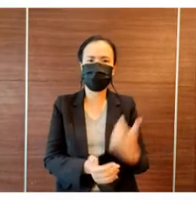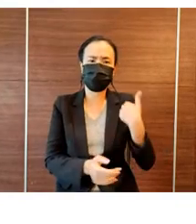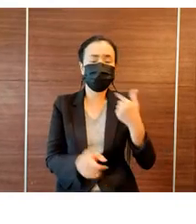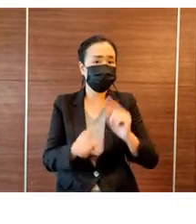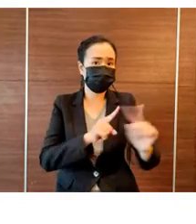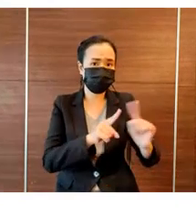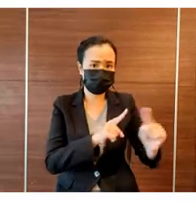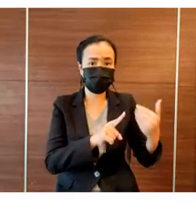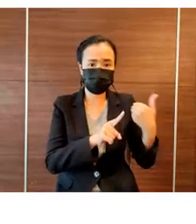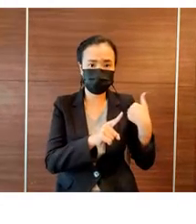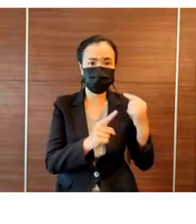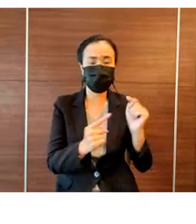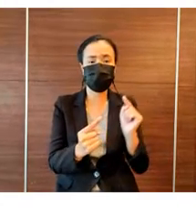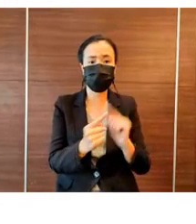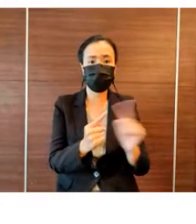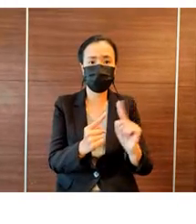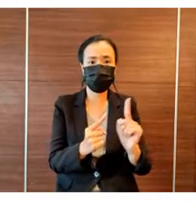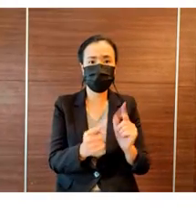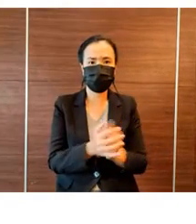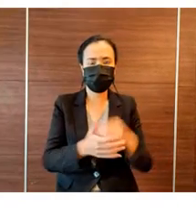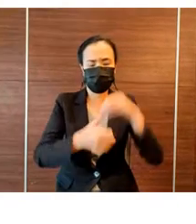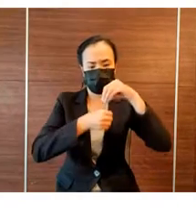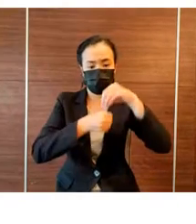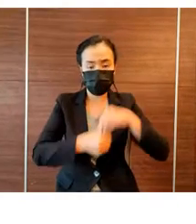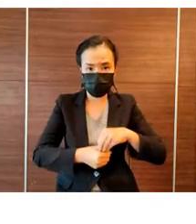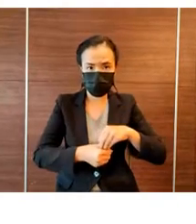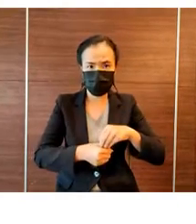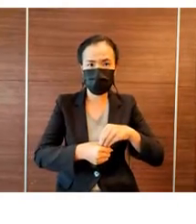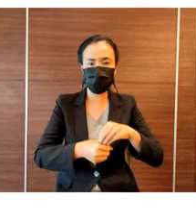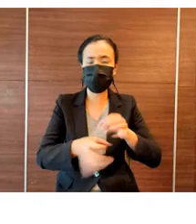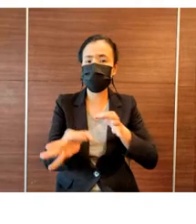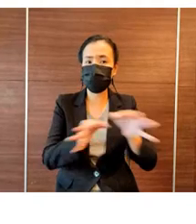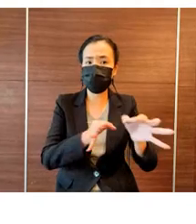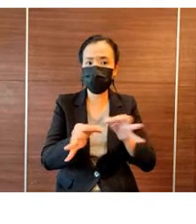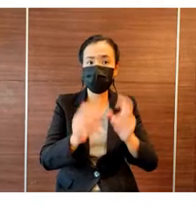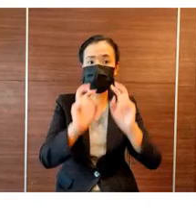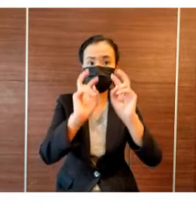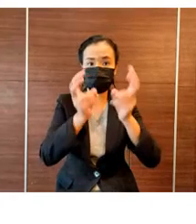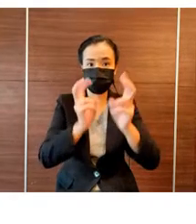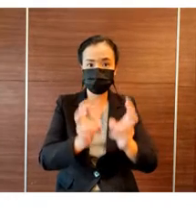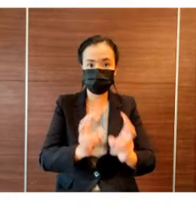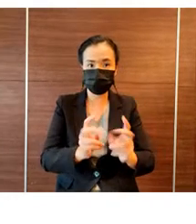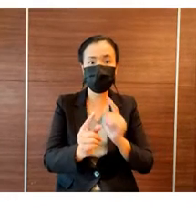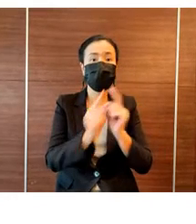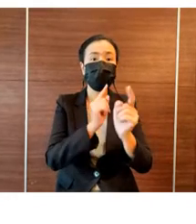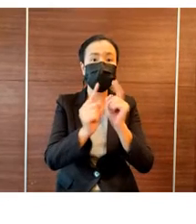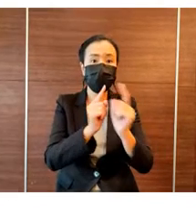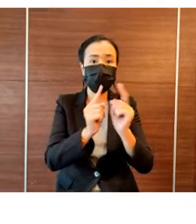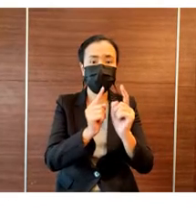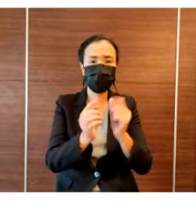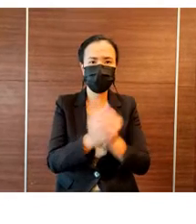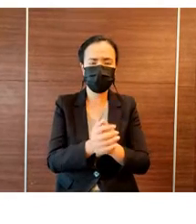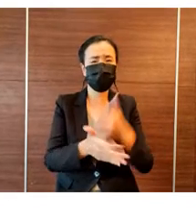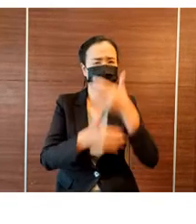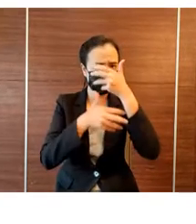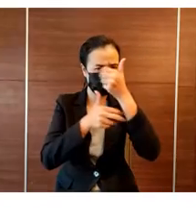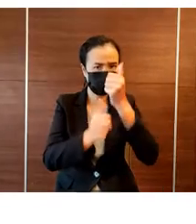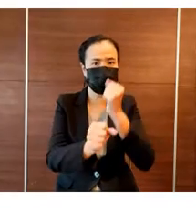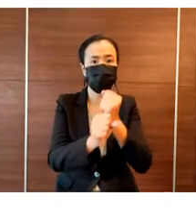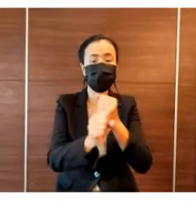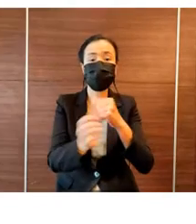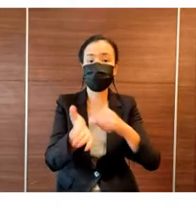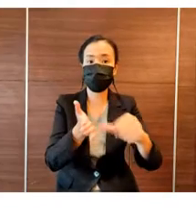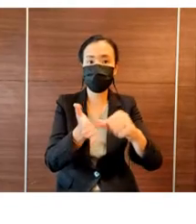สิ่งมากนะคะที่มันซ่อนอยู่ในนั้นนะคะซึ่งจ๋าคิดว่าอันนี้เป็นประเด็นที่เราจะทิ้งหรือละเลยไม่ได้นะคะ